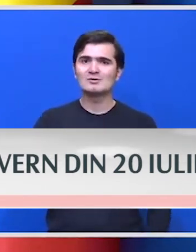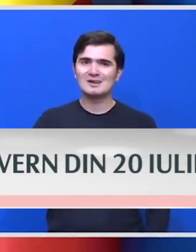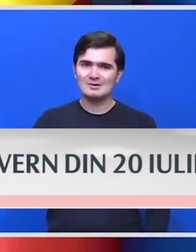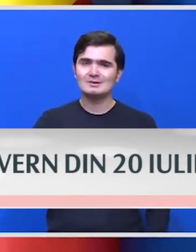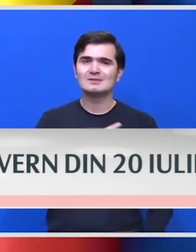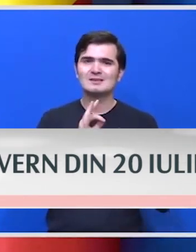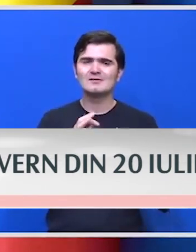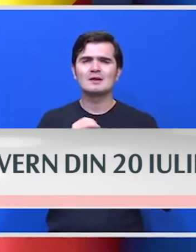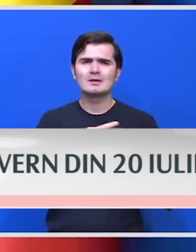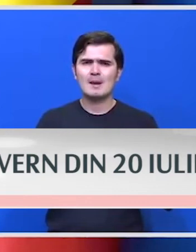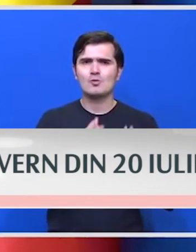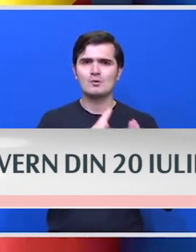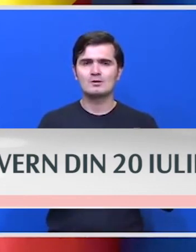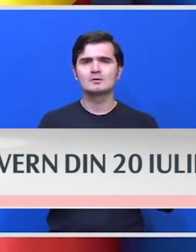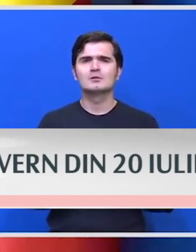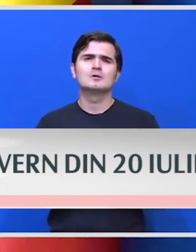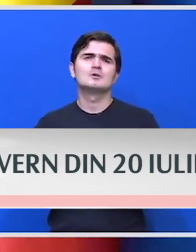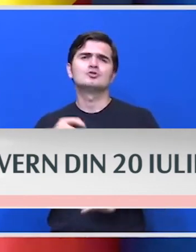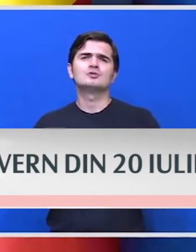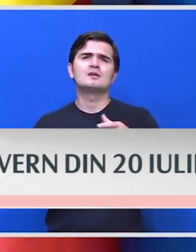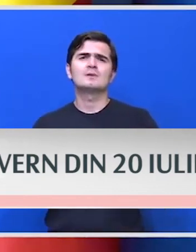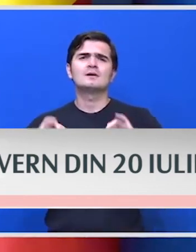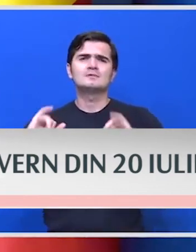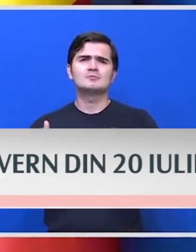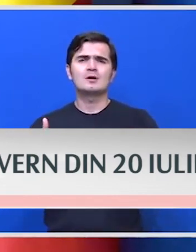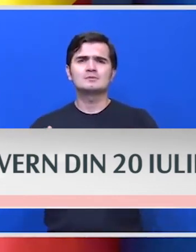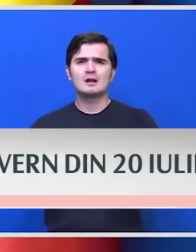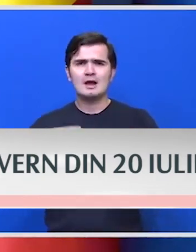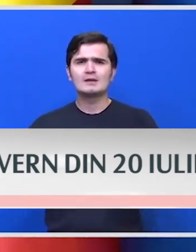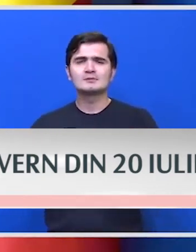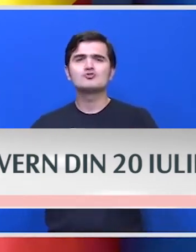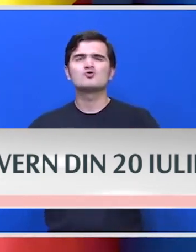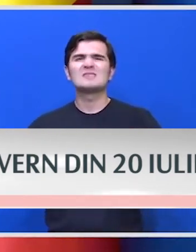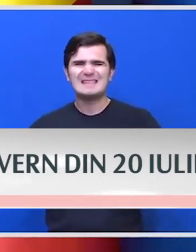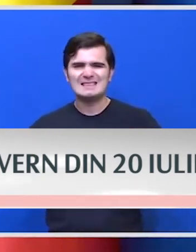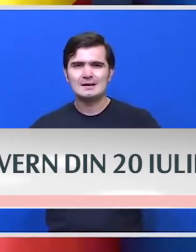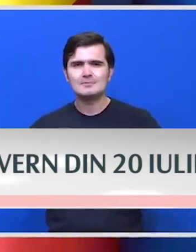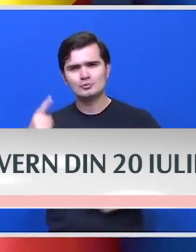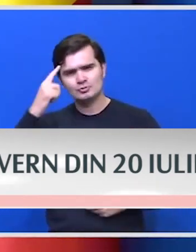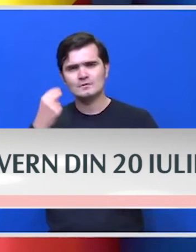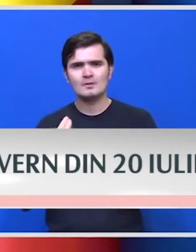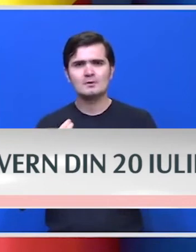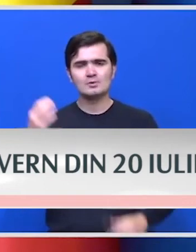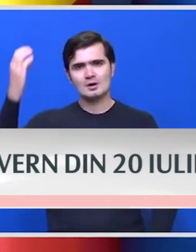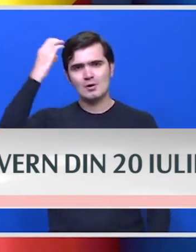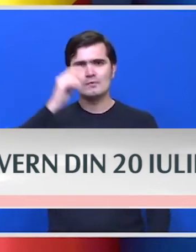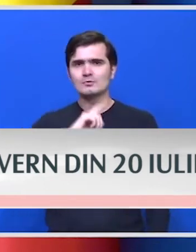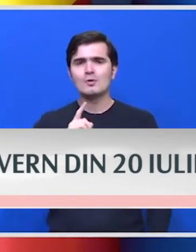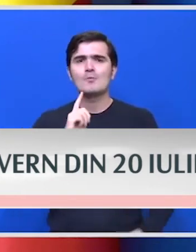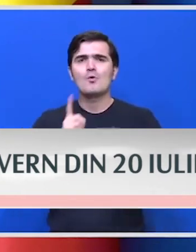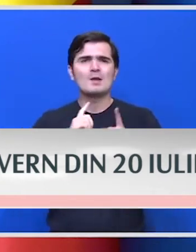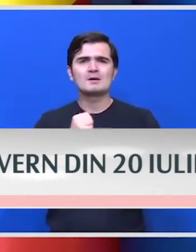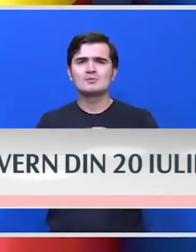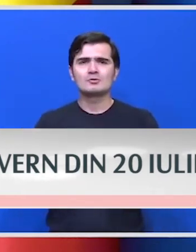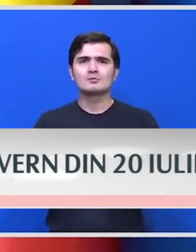unele cât mai concrete. În privința situațiilor care sunt derulate în justiție, știți foarte bine La guvern nu am comentat niciodată mersul unui proces. Ați